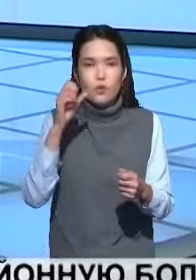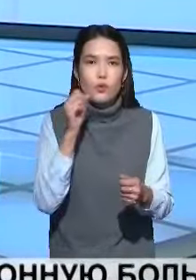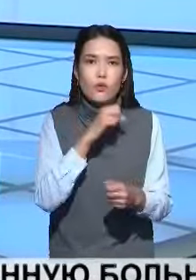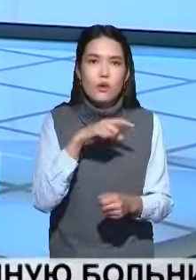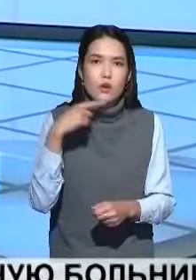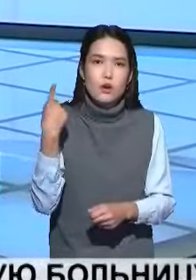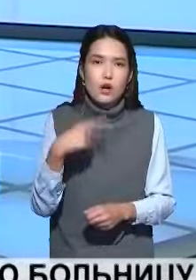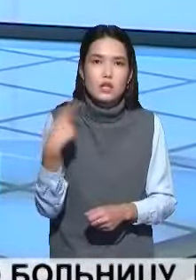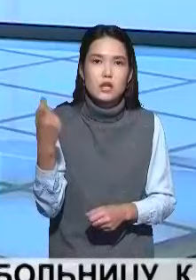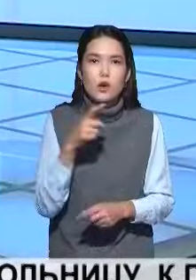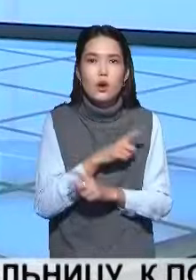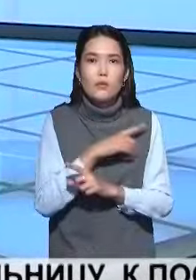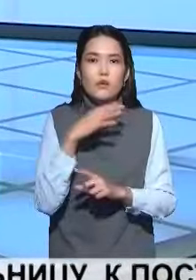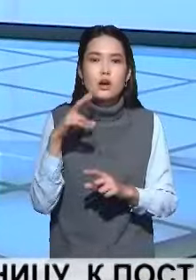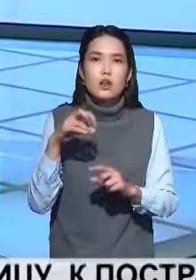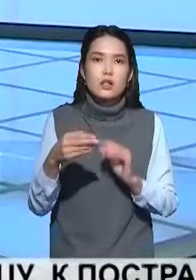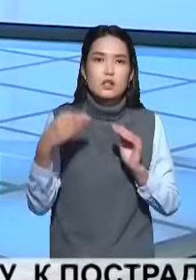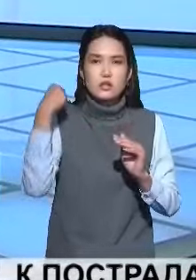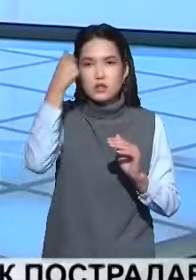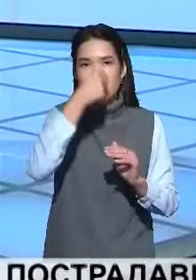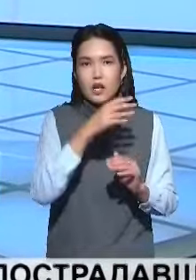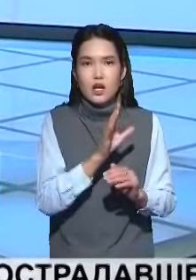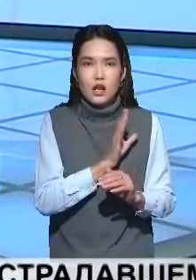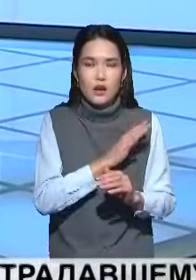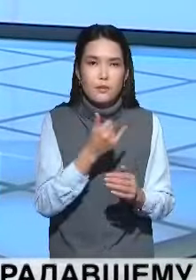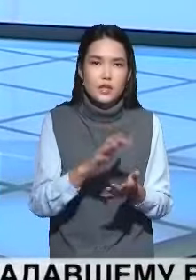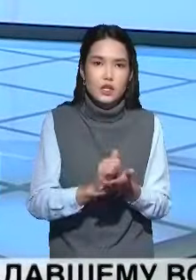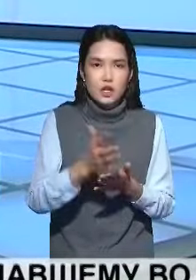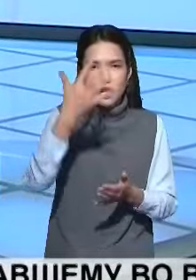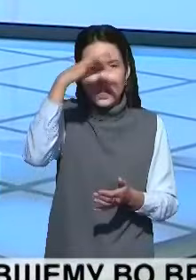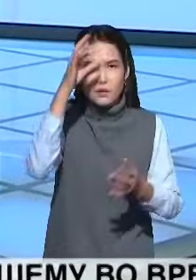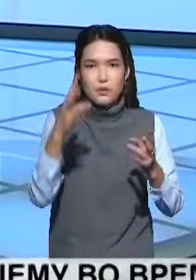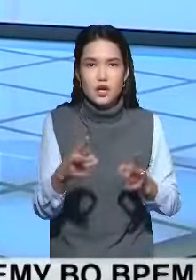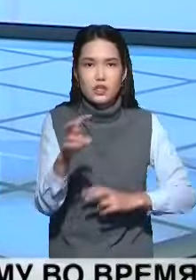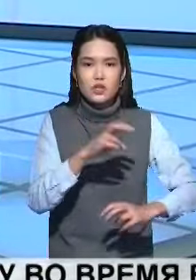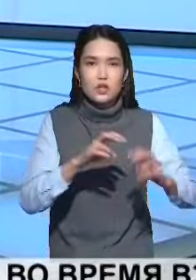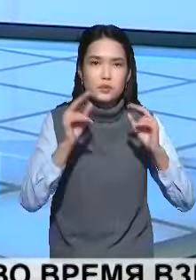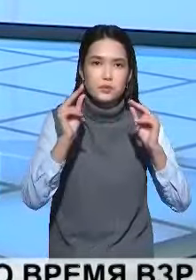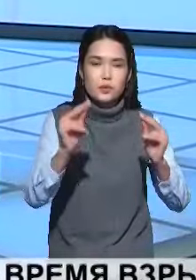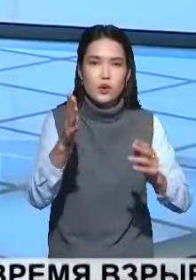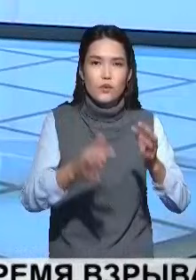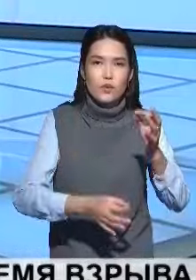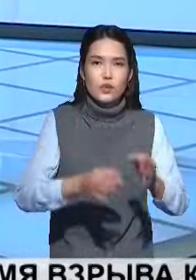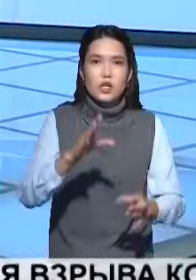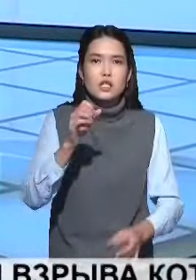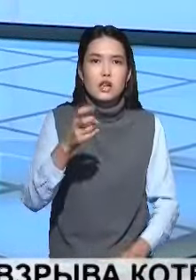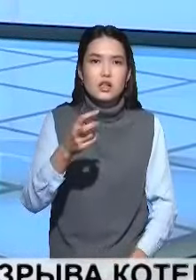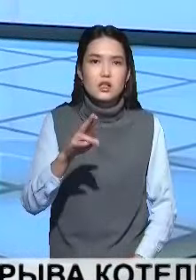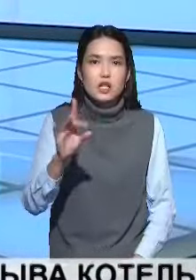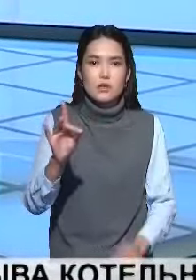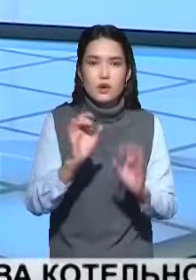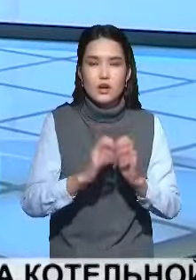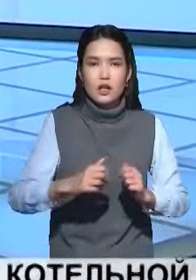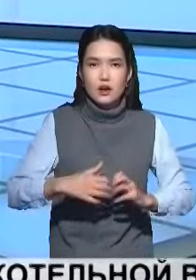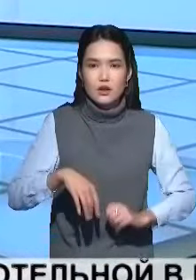причем владелец умер несколько лет назад. Сейчас делом занимается полиция, а потерпевший ищет справедливости в суде. Татьяна Рудометова